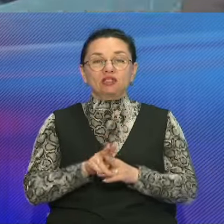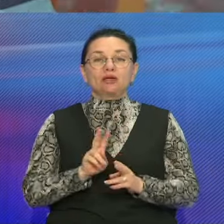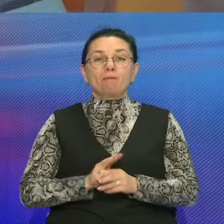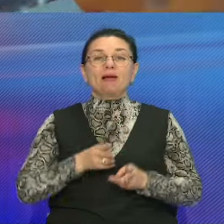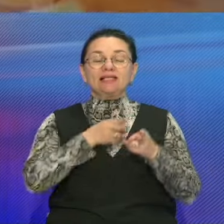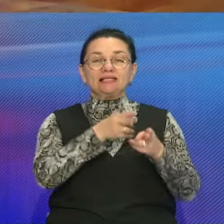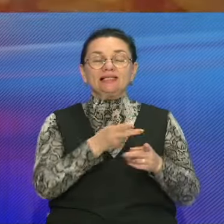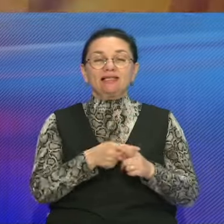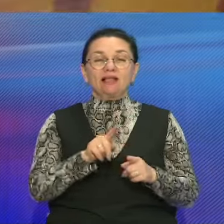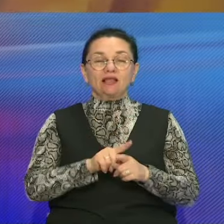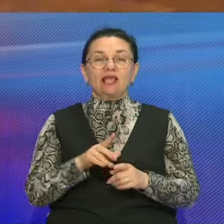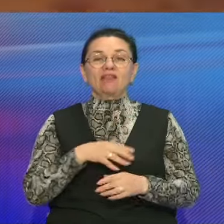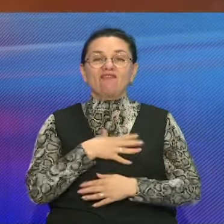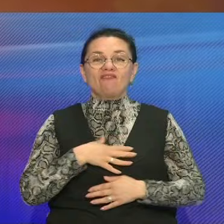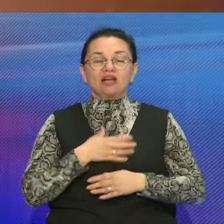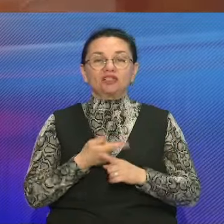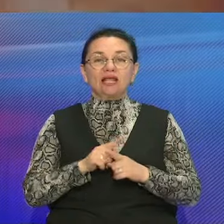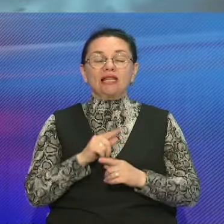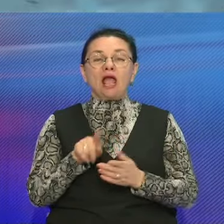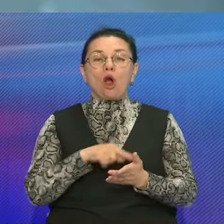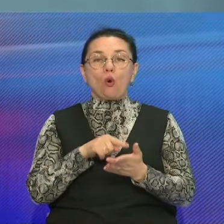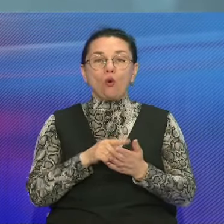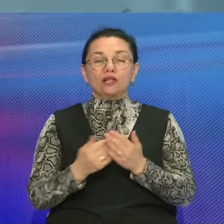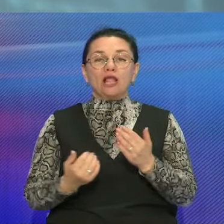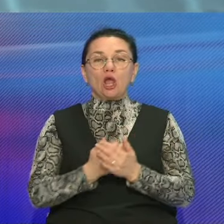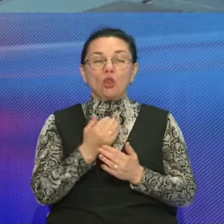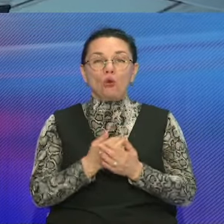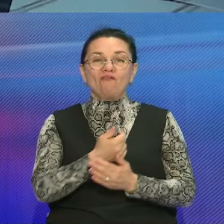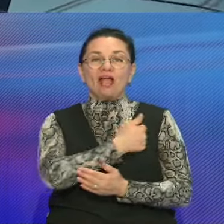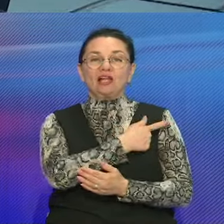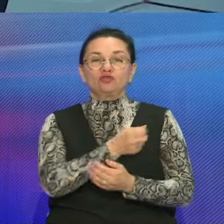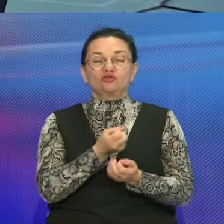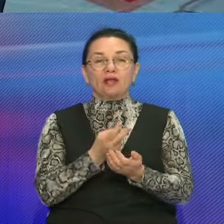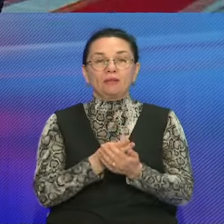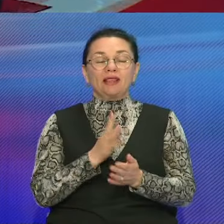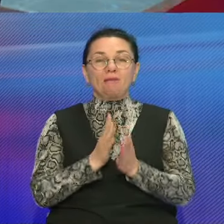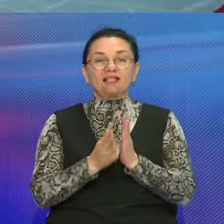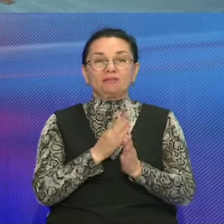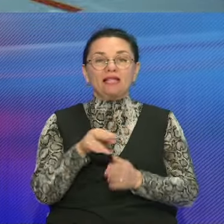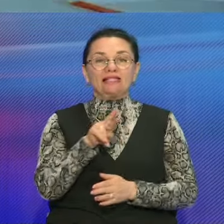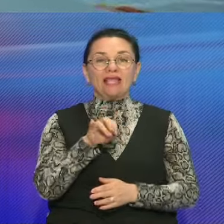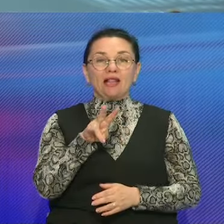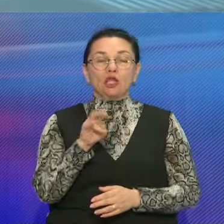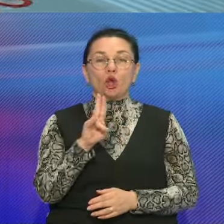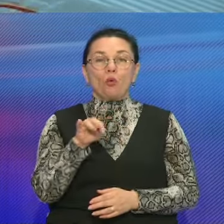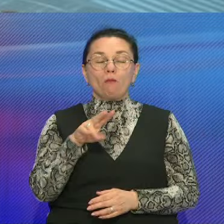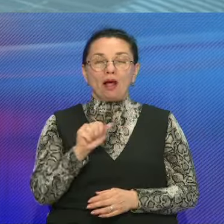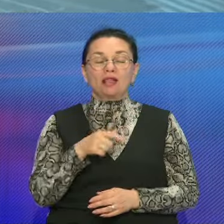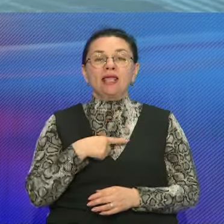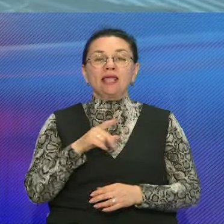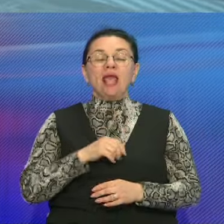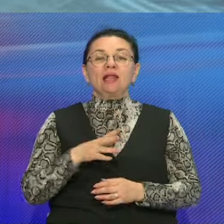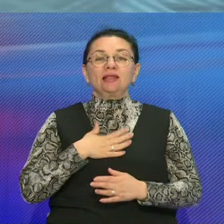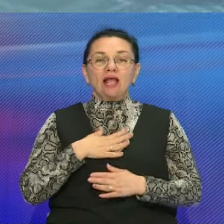пляцовку важного для міста соціального об'єкта нової клінічної больниці на проспекті Янки Купали, де керівник держави прийняв